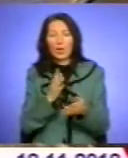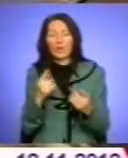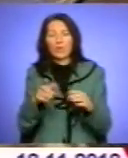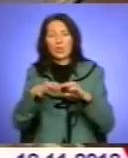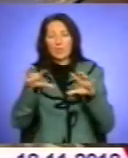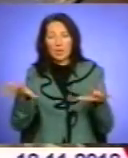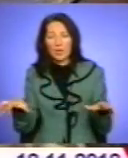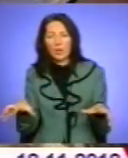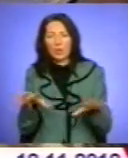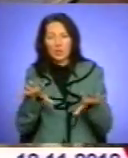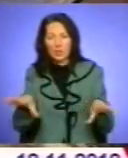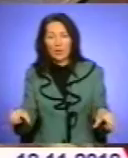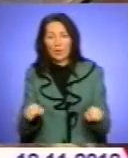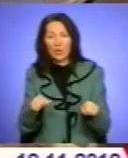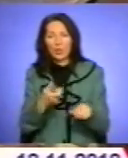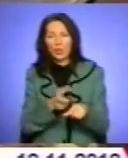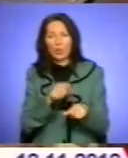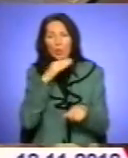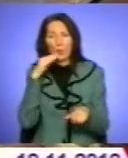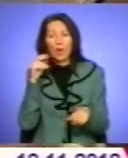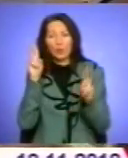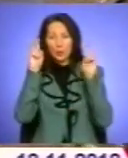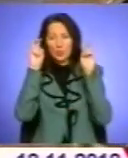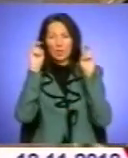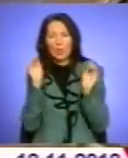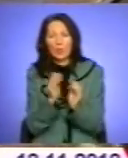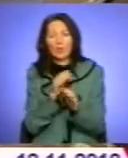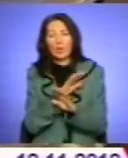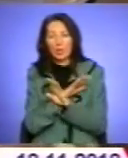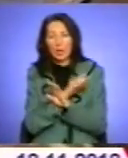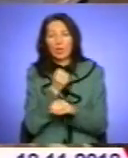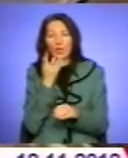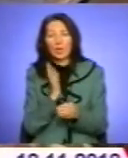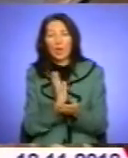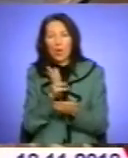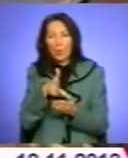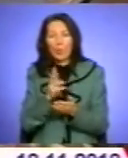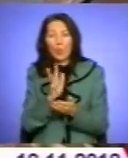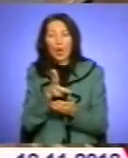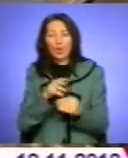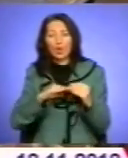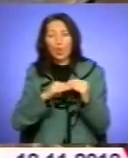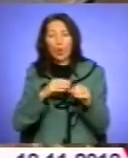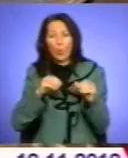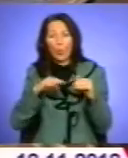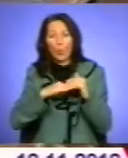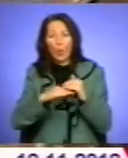От, і дуже багато і зайченят гине, коли обробляються поля. От, дуже багато